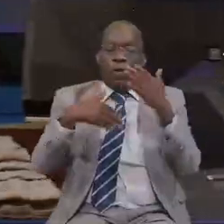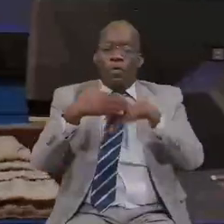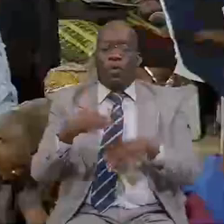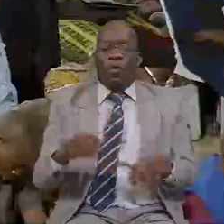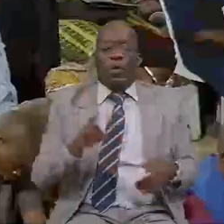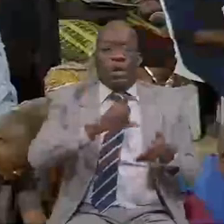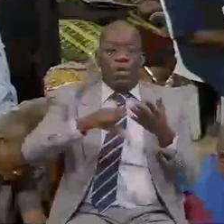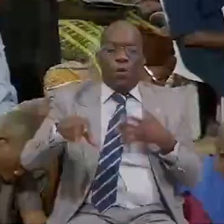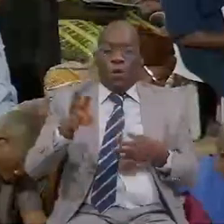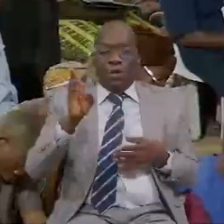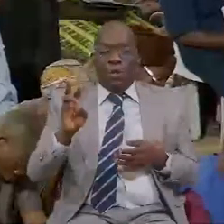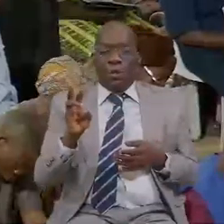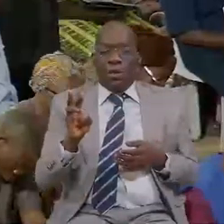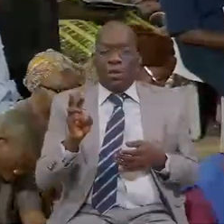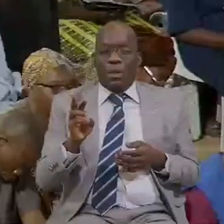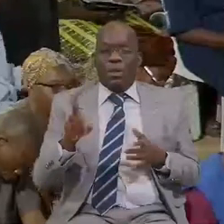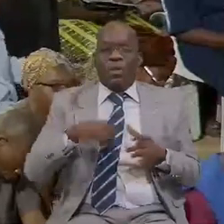On nous dit dans le verset 6,